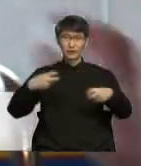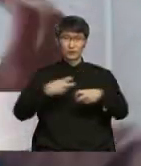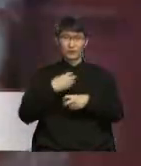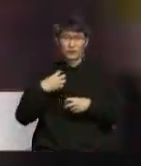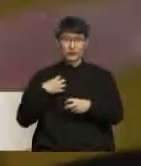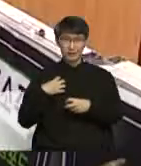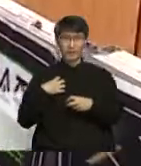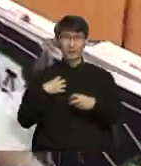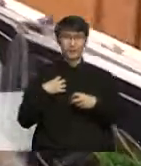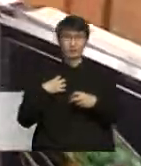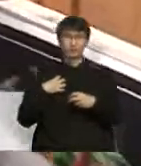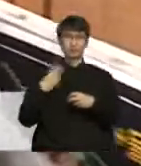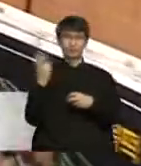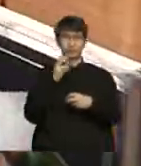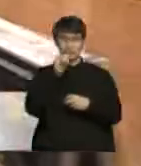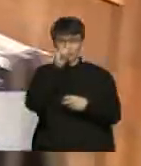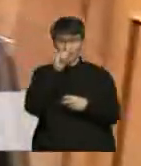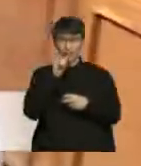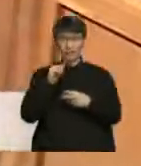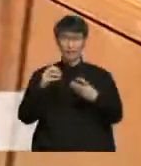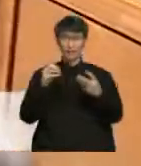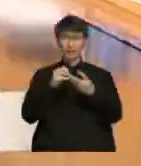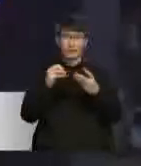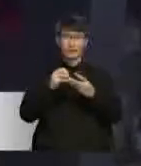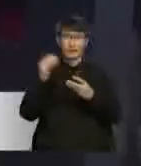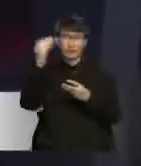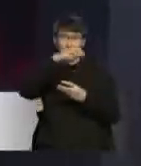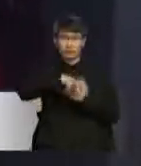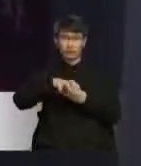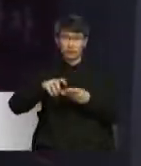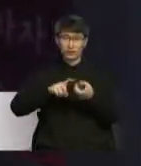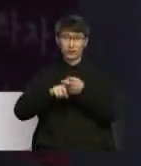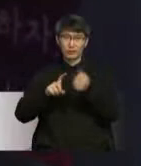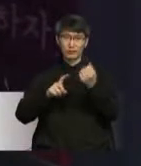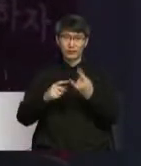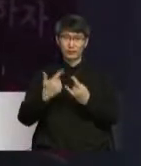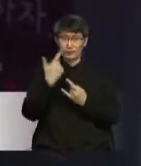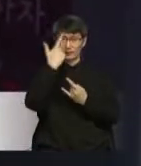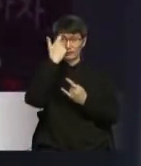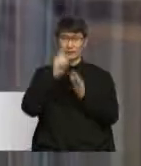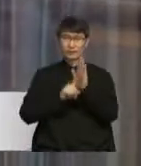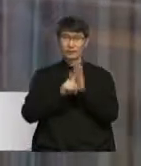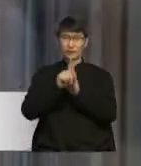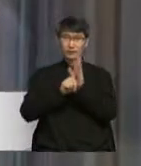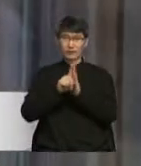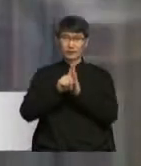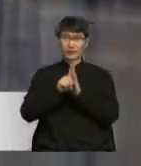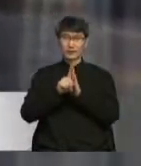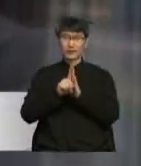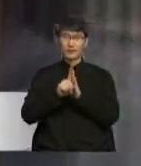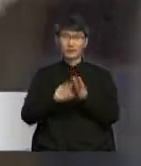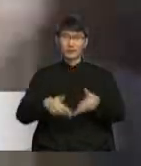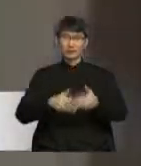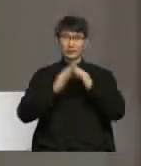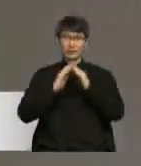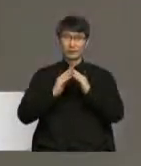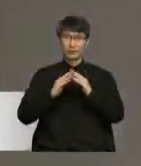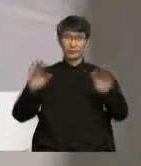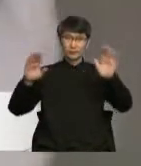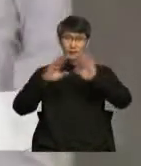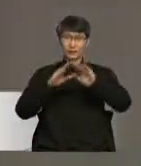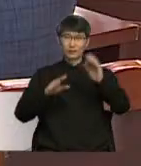책임집니다 이태원 관광특구 연합회 에서는 발열 체크 게이트웨이 를 설치하고 야간 순찰 에